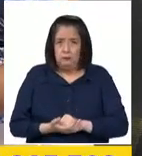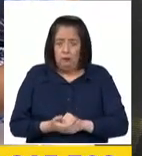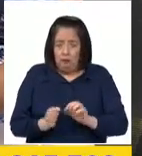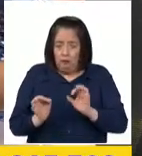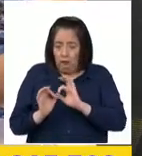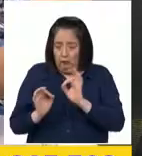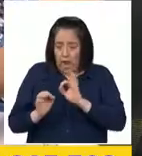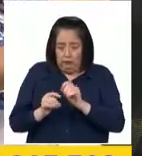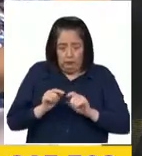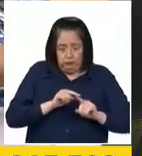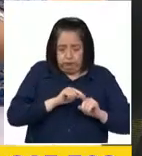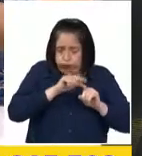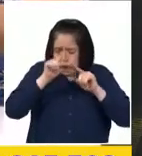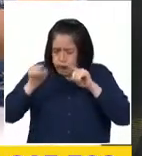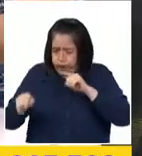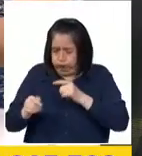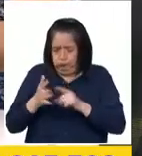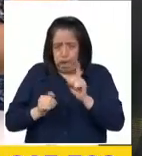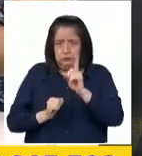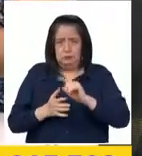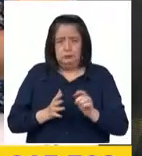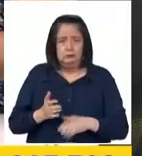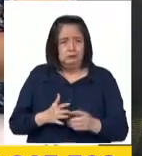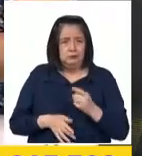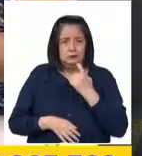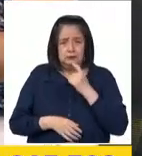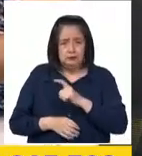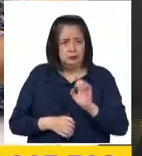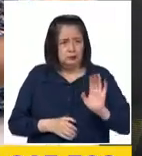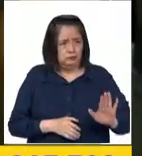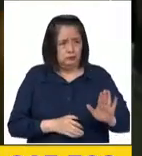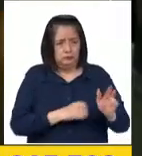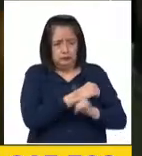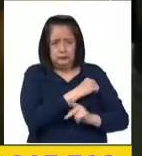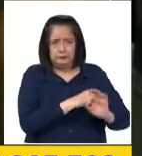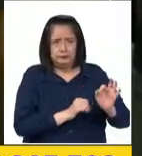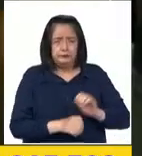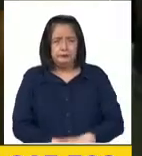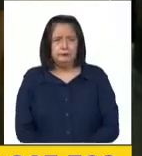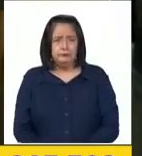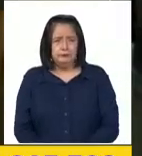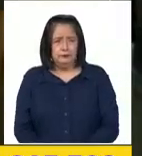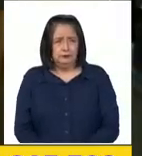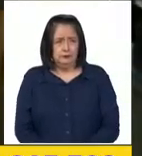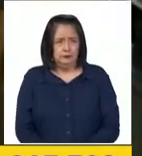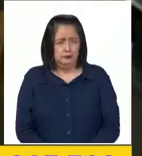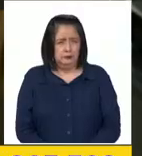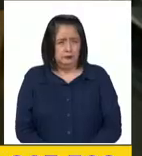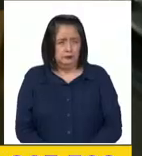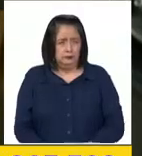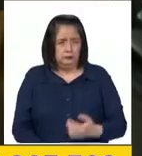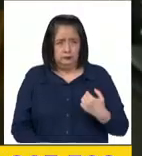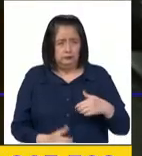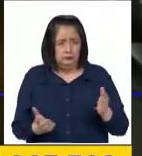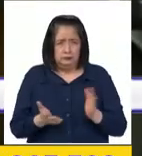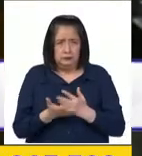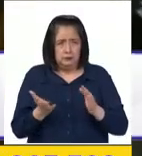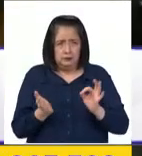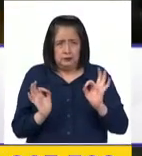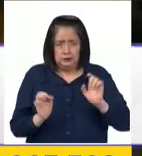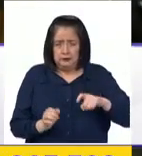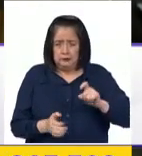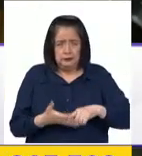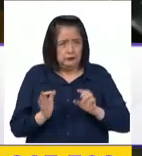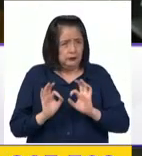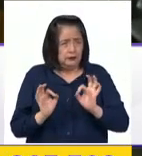ningún misil contra Ucrania ha sido disparado desde su territorio. Сейчас и тогда мы не воюем